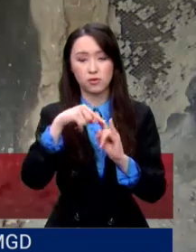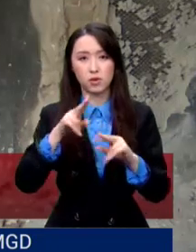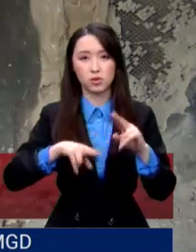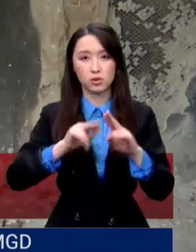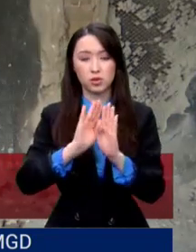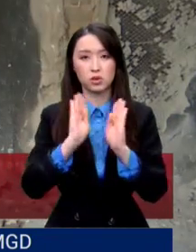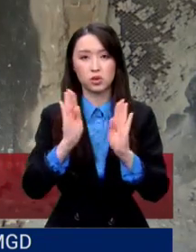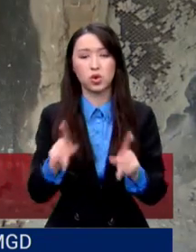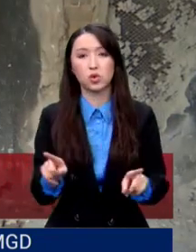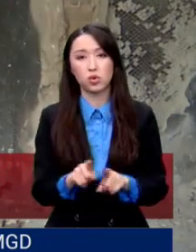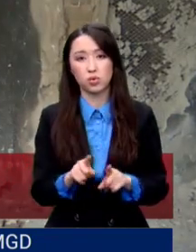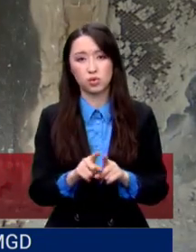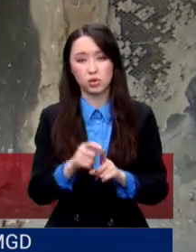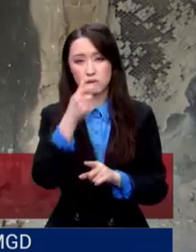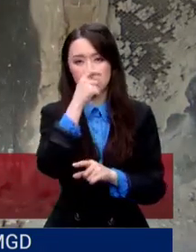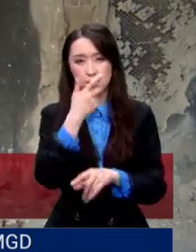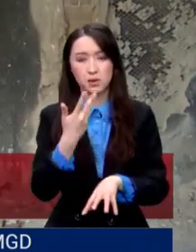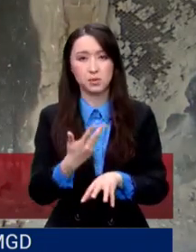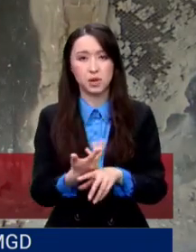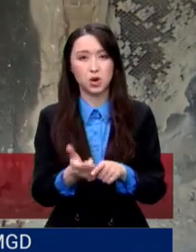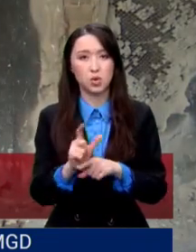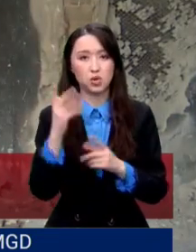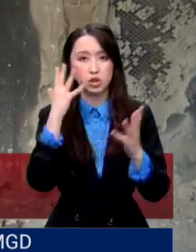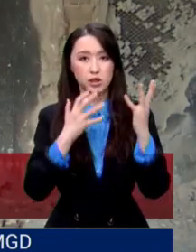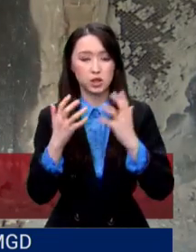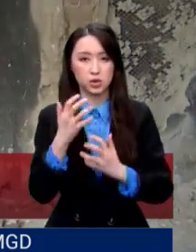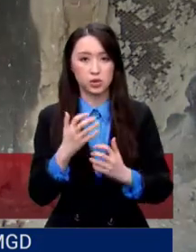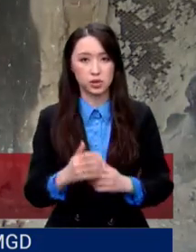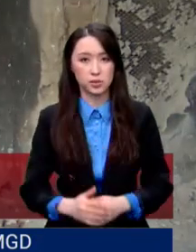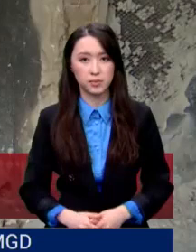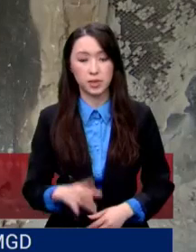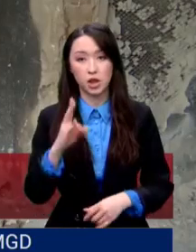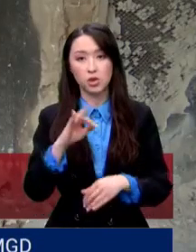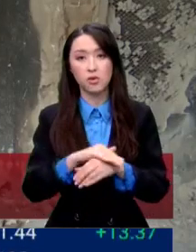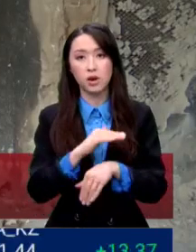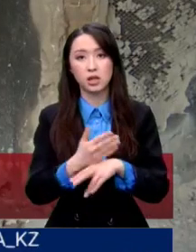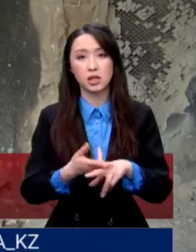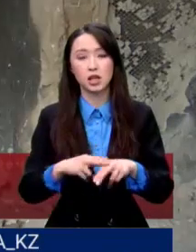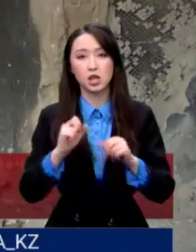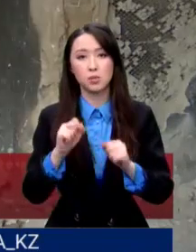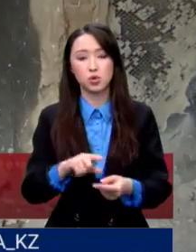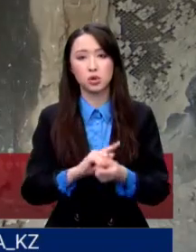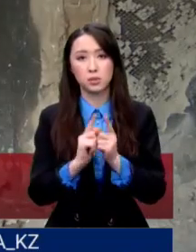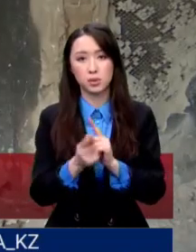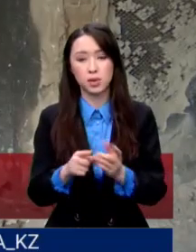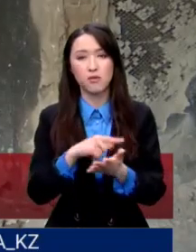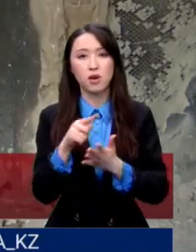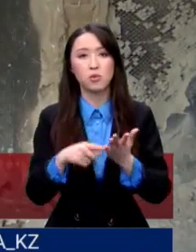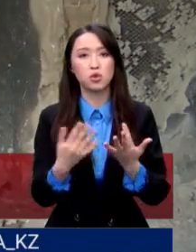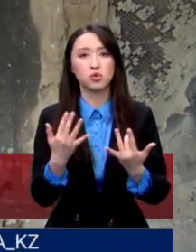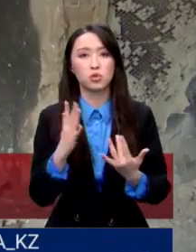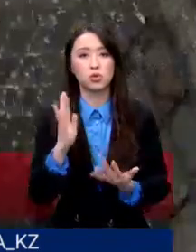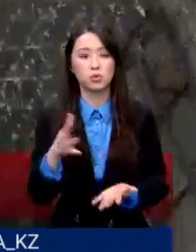конструкции, которые тоже деформировались очень серьезно. Менять это уже нецелесообразно, да, вообще? Ну, фактически это можно поменять, конечно. Вопрос, сколько это